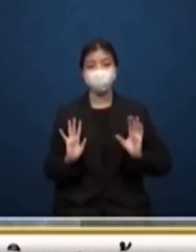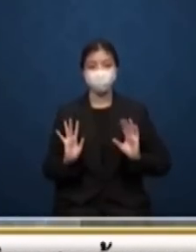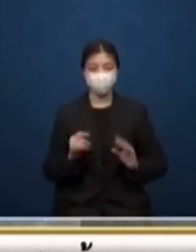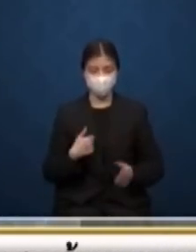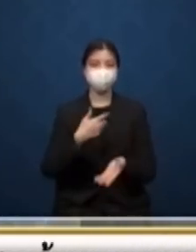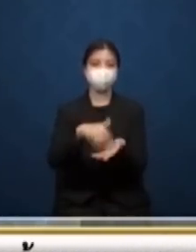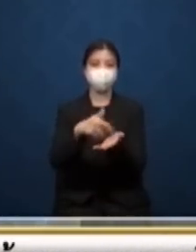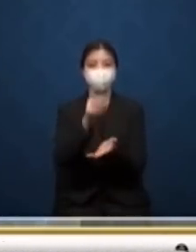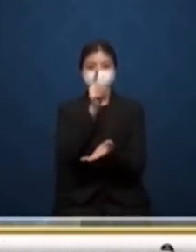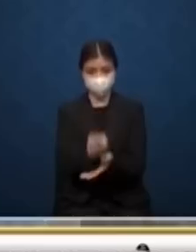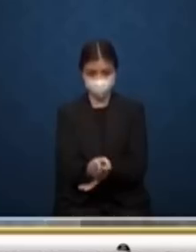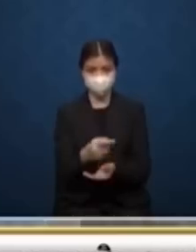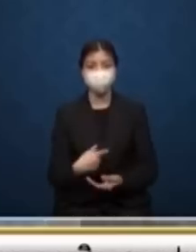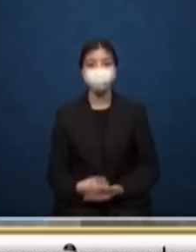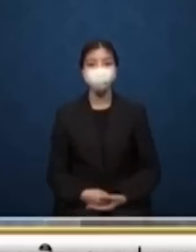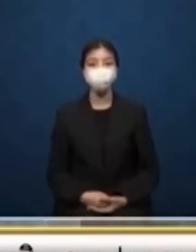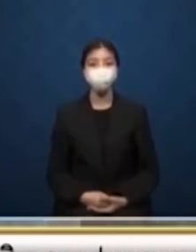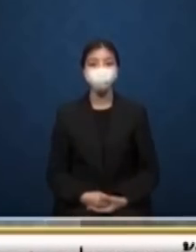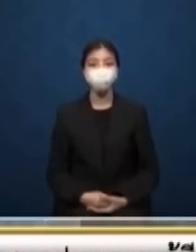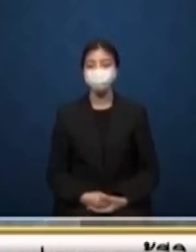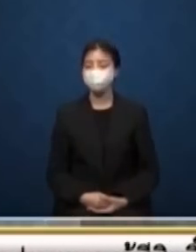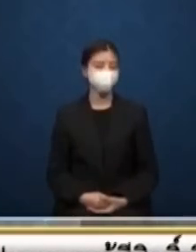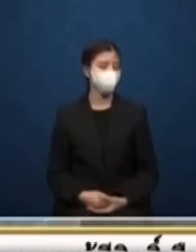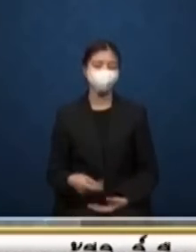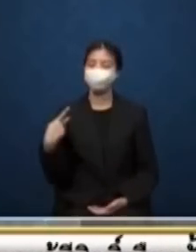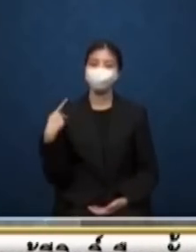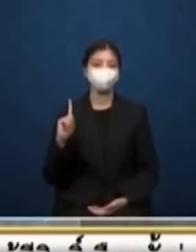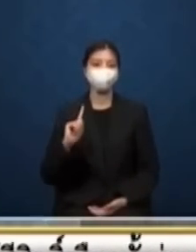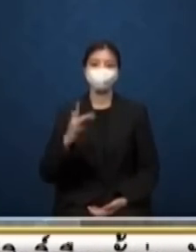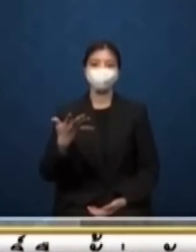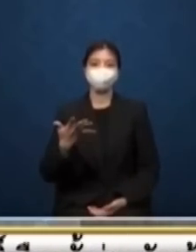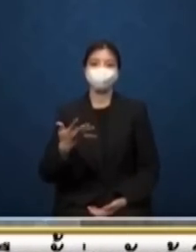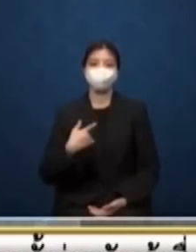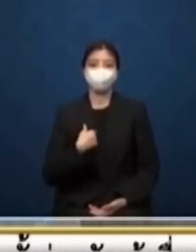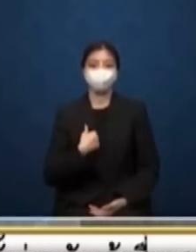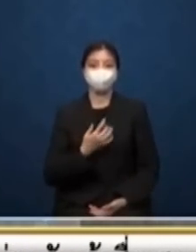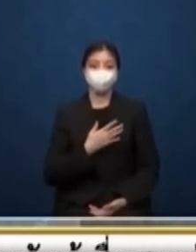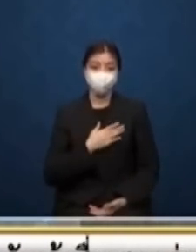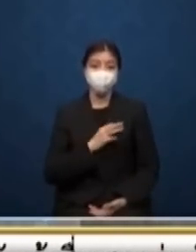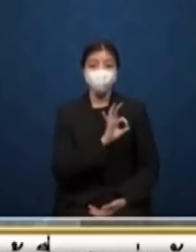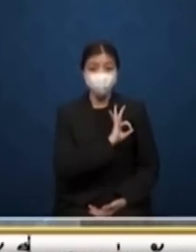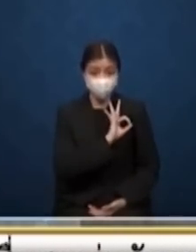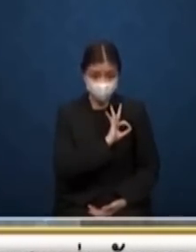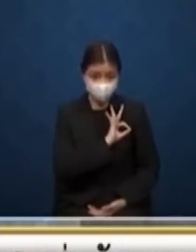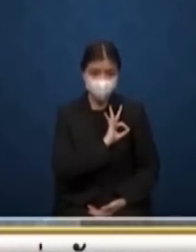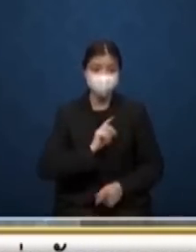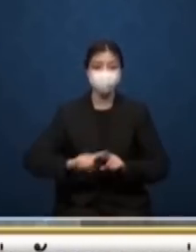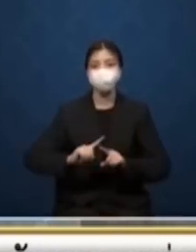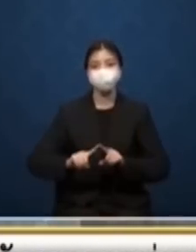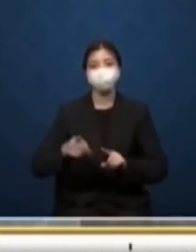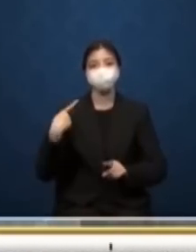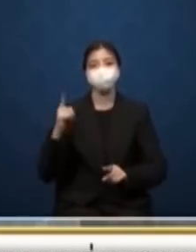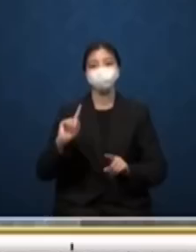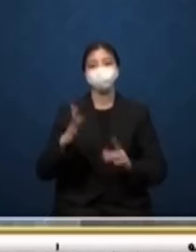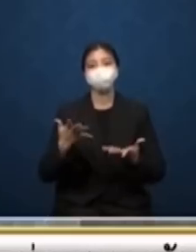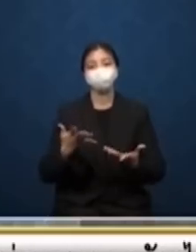แกรู้อยู่แล้วว่ายังไงก็ไม่ได้แกก็โหวตหล่อๆไปพูดภาษาบ้าน ๆไม่แต่ว่าการโหวตให้พิธาสำหรับการเป็นสวมันไม่หล่อ